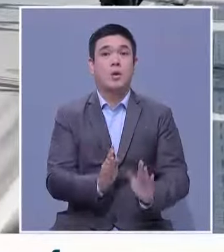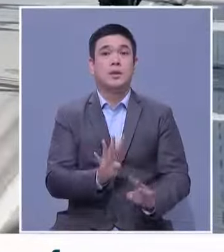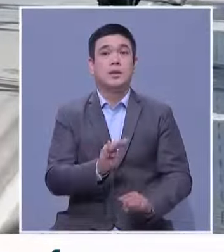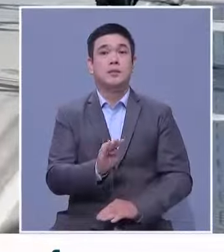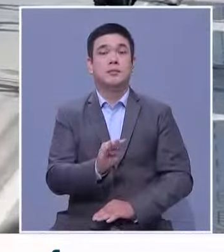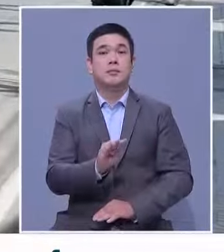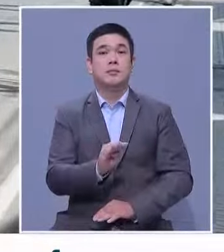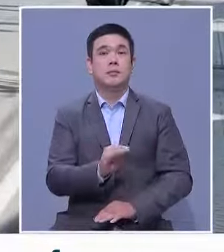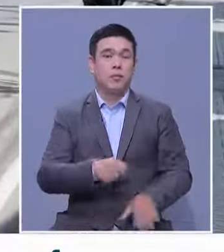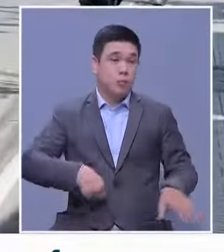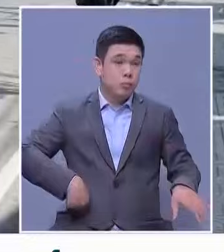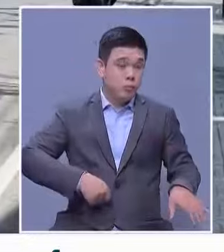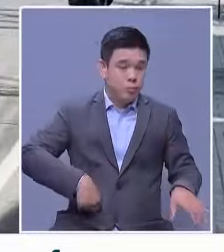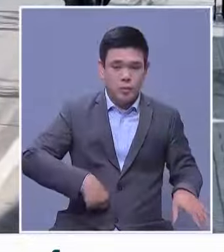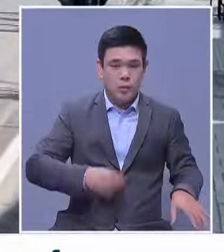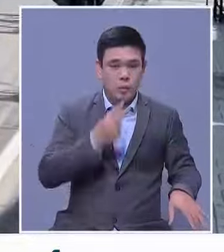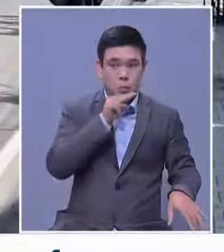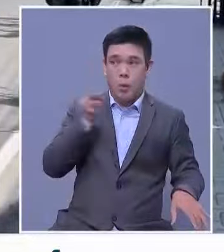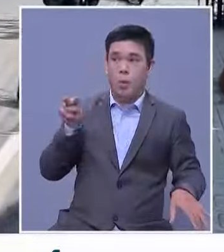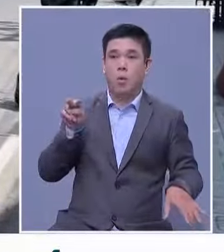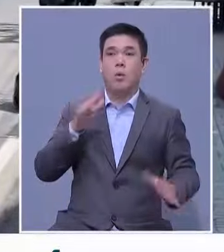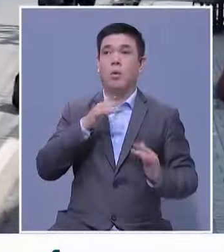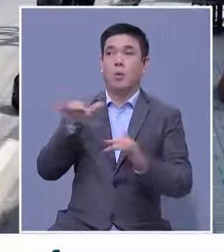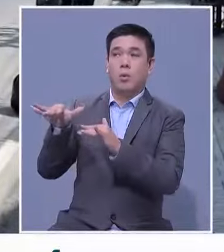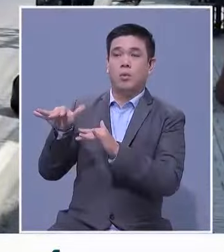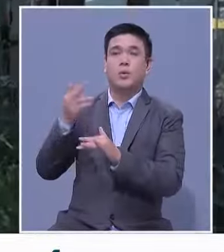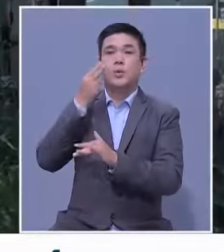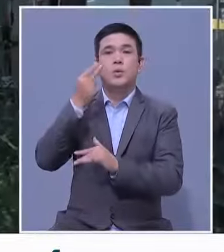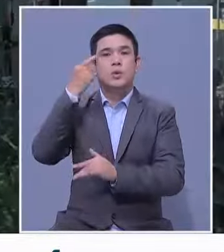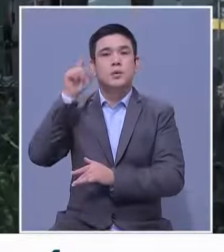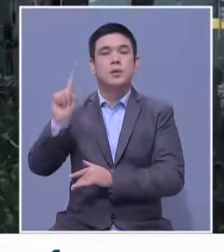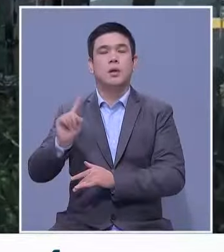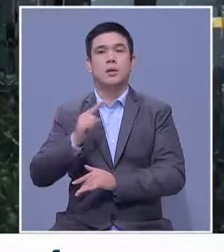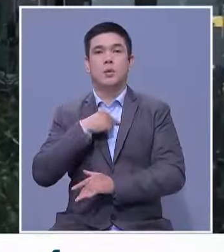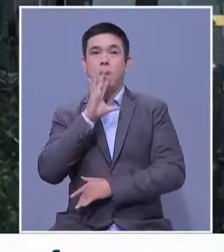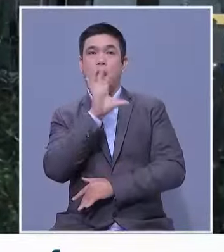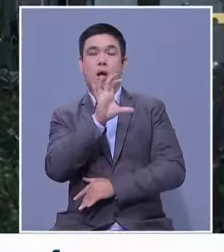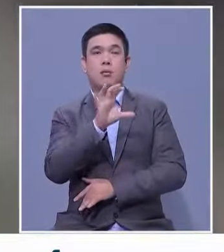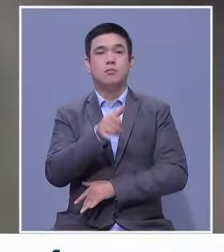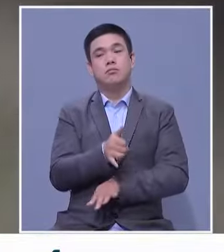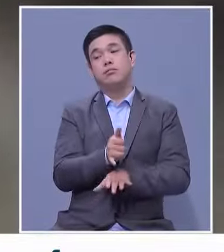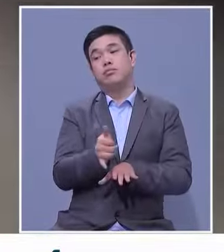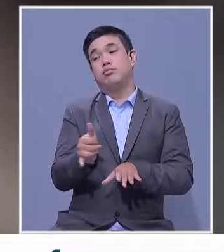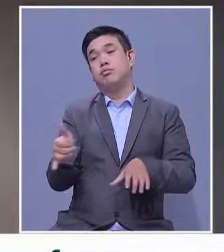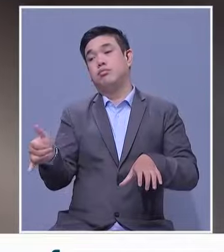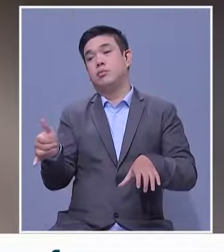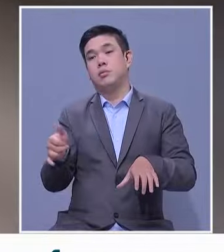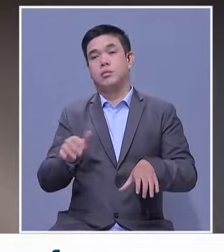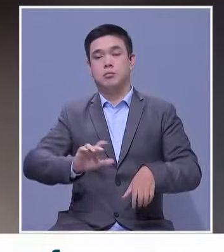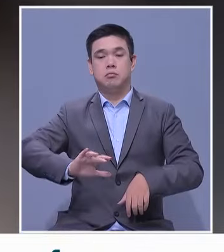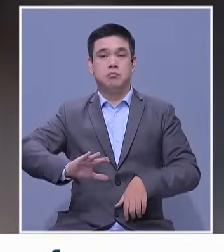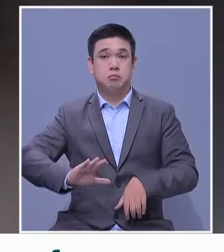งสนุกกันอยู่หลังจากที่ชายอ้างว่าเป็นตำรวจน้ำโวยวายกันอยู่สักพักนึงก็เดินออกไปพร้อมกับเบิ้ลร